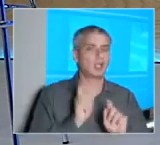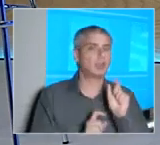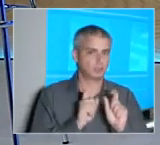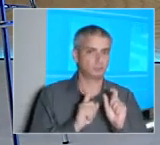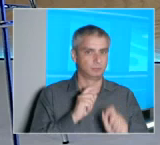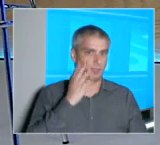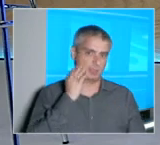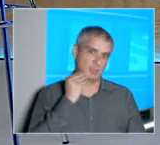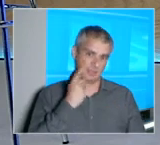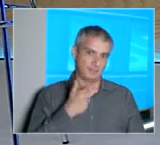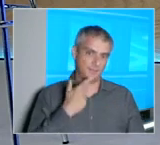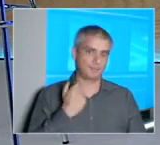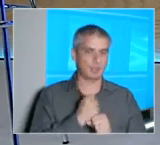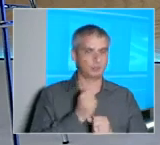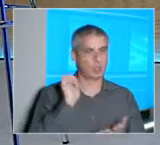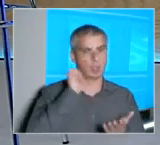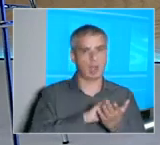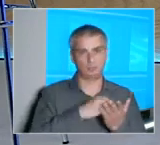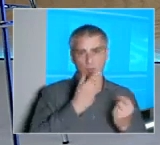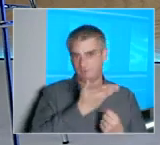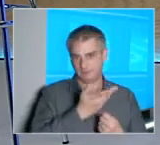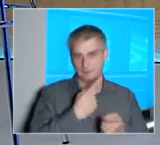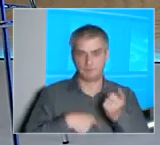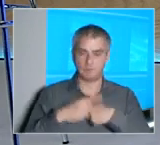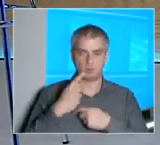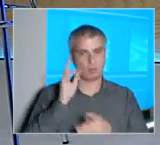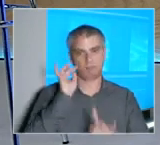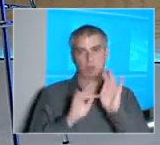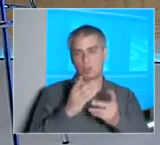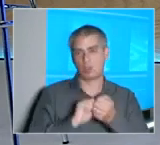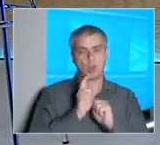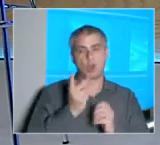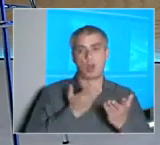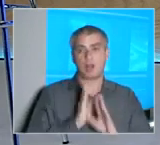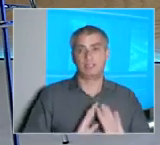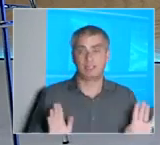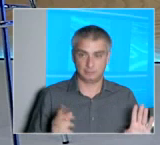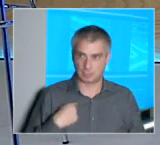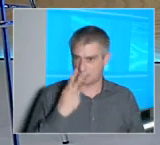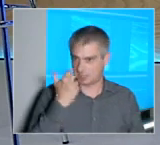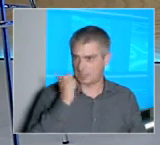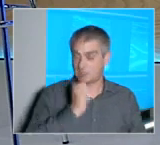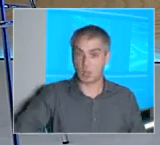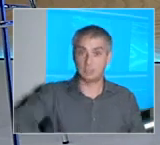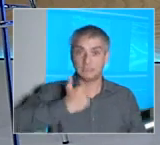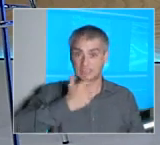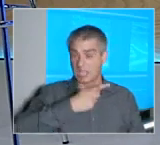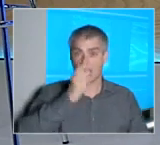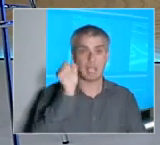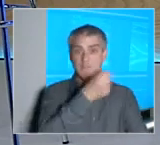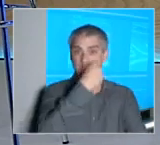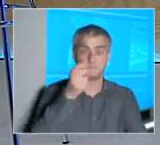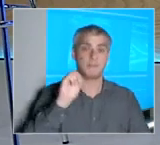גם שנהנים לעשות הון על חשבון הדבר הזה, במקום פשוט להוקיע את זה או לא להתייחס. ראיתי אתמול שהשרה רגב, נדמה לי,